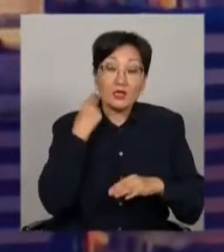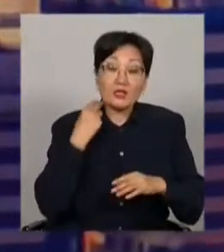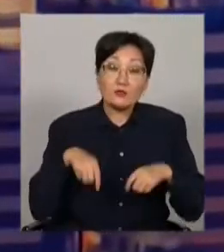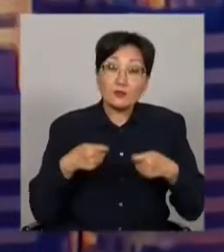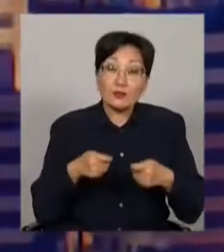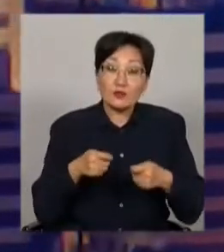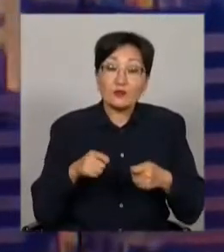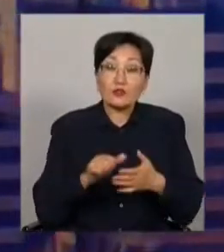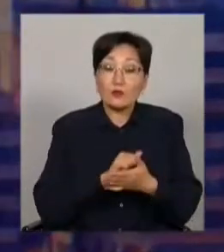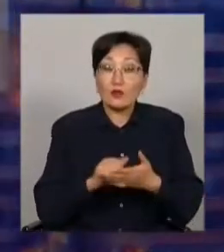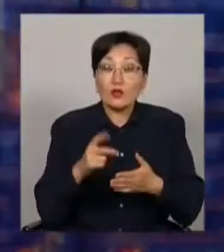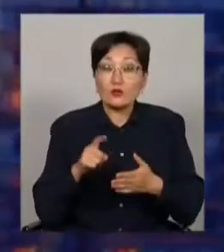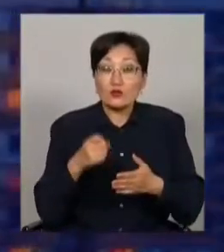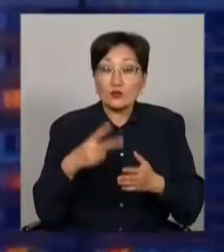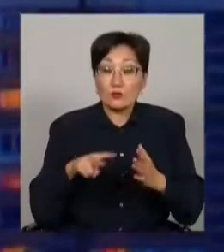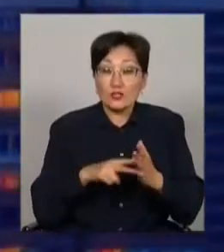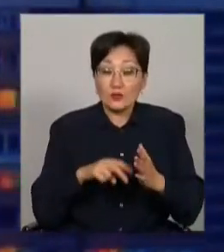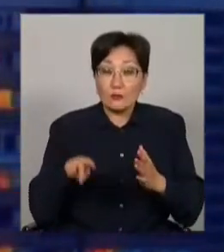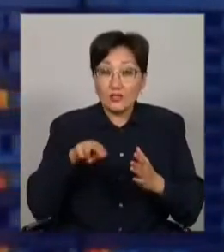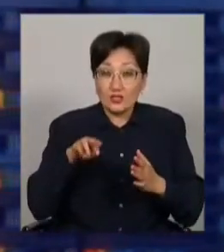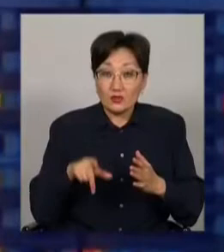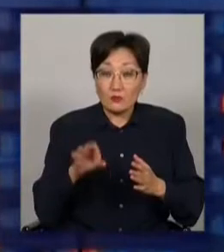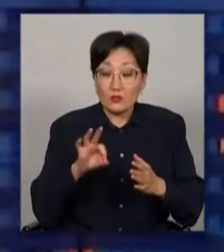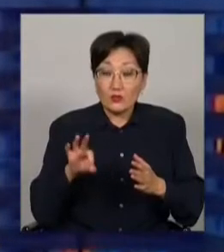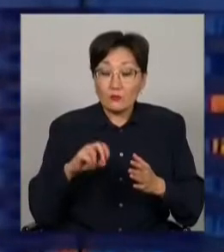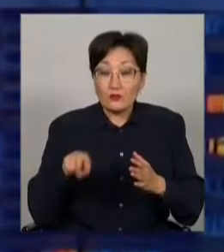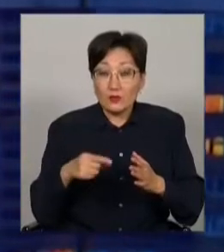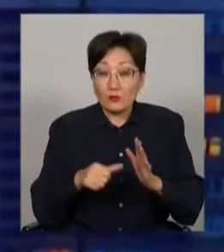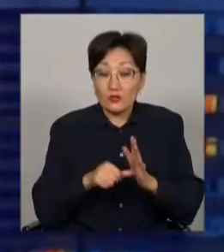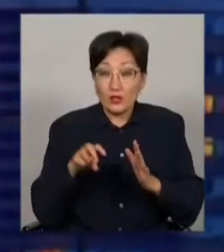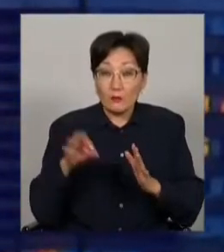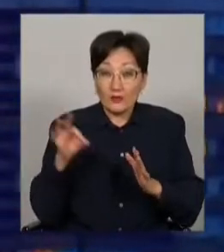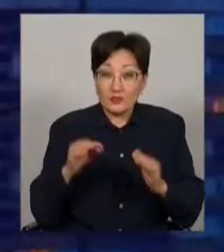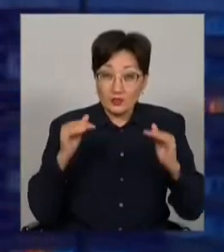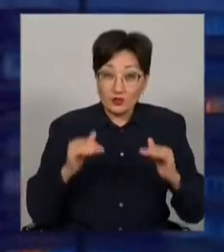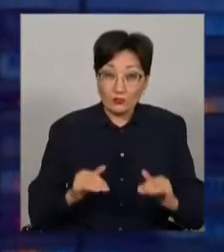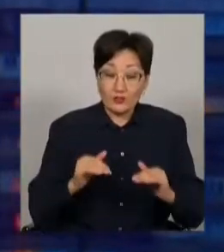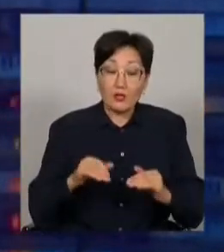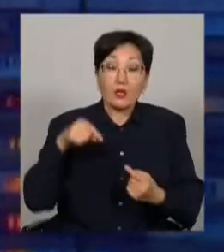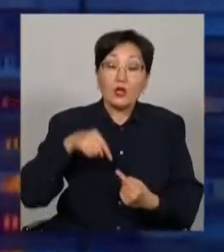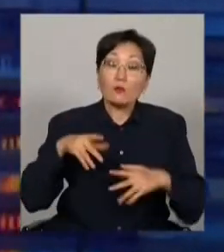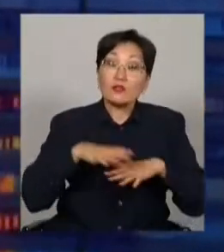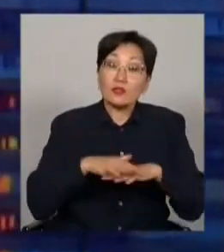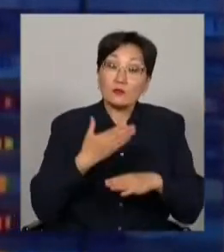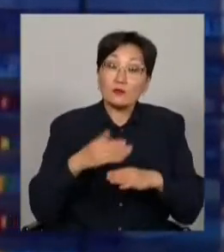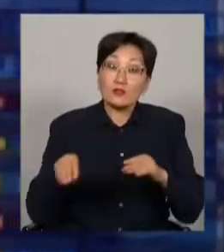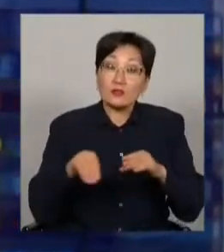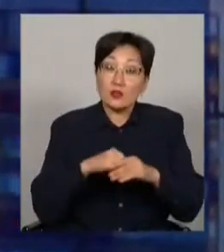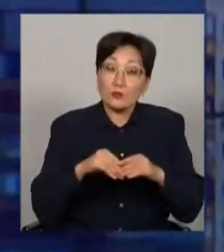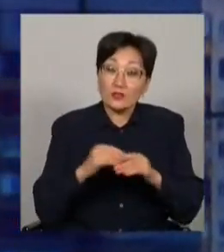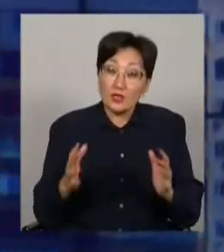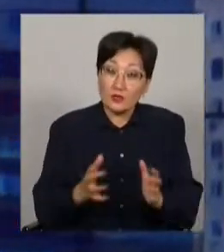капиталы 127 миллиард теңгеге, яғни 0,6%-ға төмендеген. Сәйкесінше банкке депозит салып